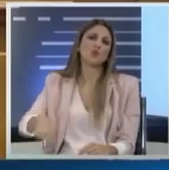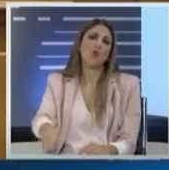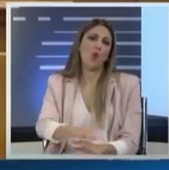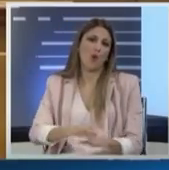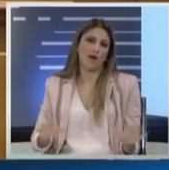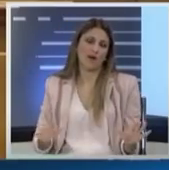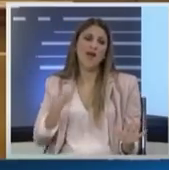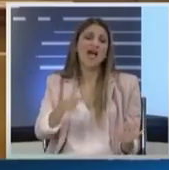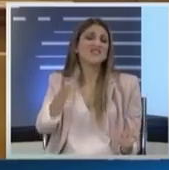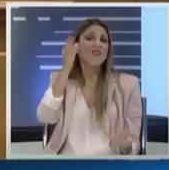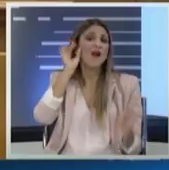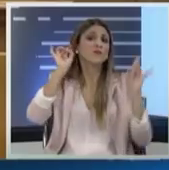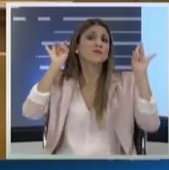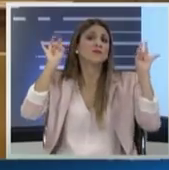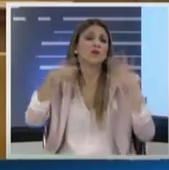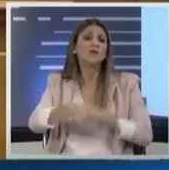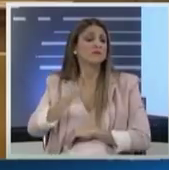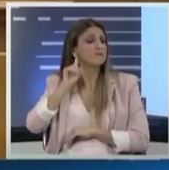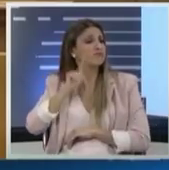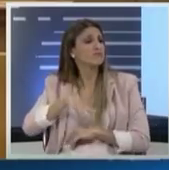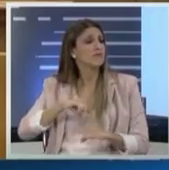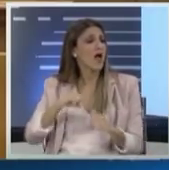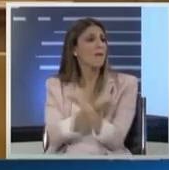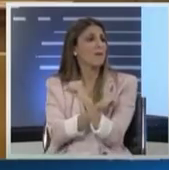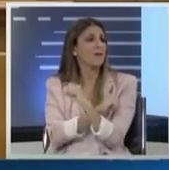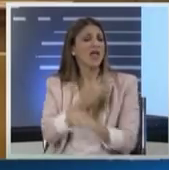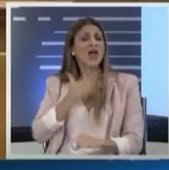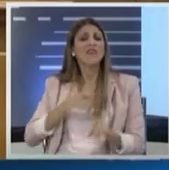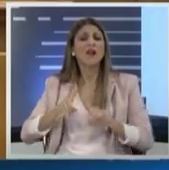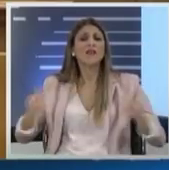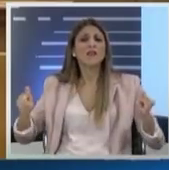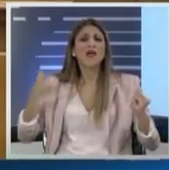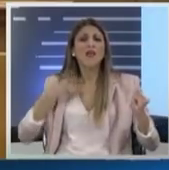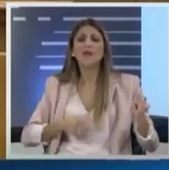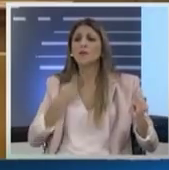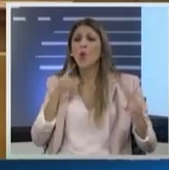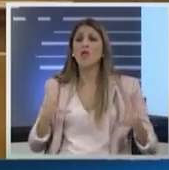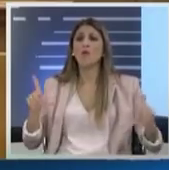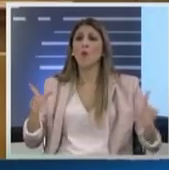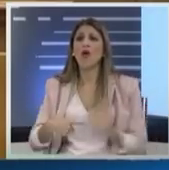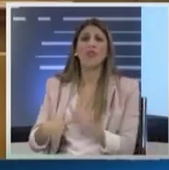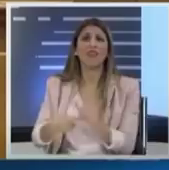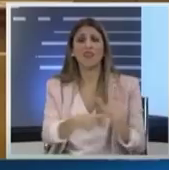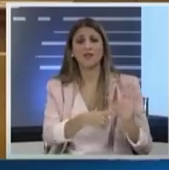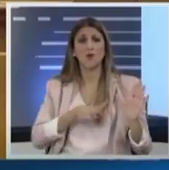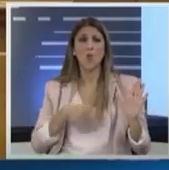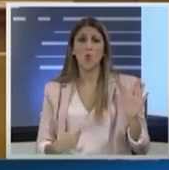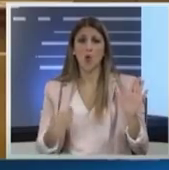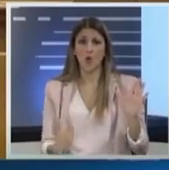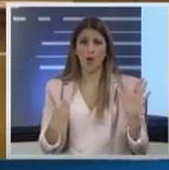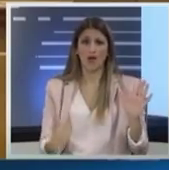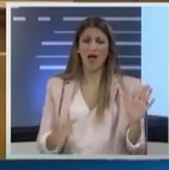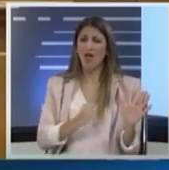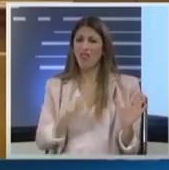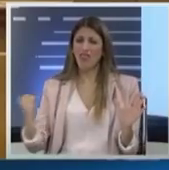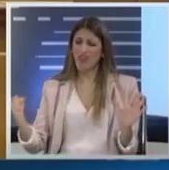της διαχείρισης του προσφυγικού. Θέλετε να καβαλήσετε κι εσείς το κύμα του λαϊκισμού και της ακροδεξιάς και